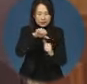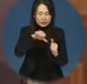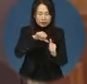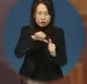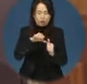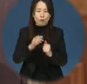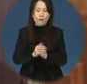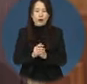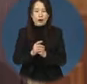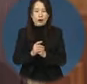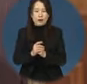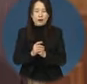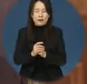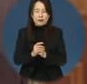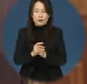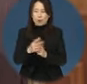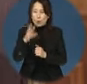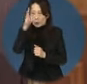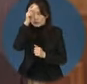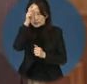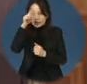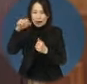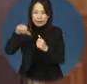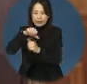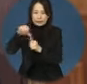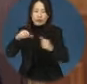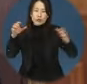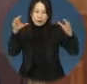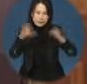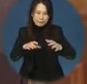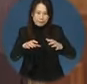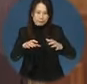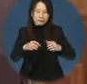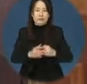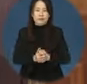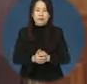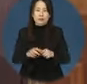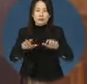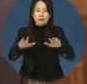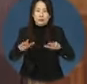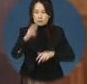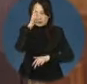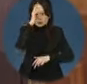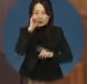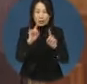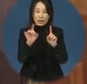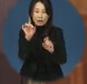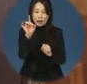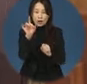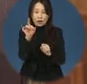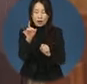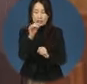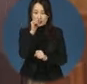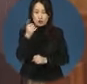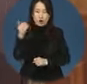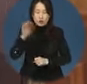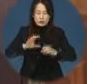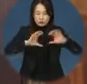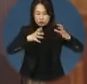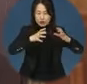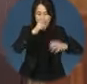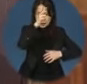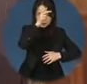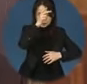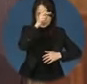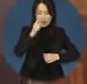에 결합 이라고 이야기 합니다 먼저 이제 제도를 만든 이거는 지금 경찰이다 일어나게 있던 것을 예 국가 경찰이라고 하구요